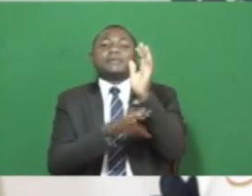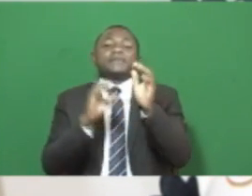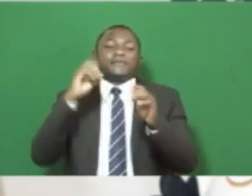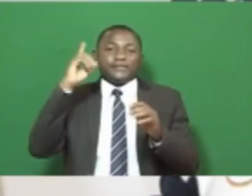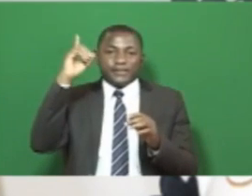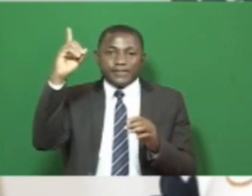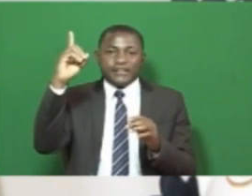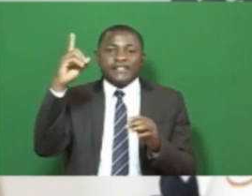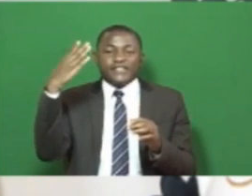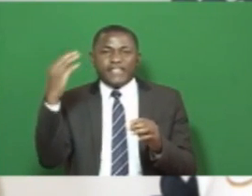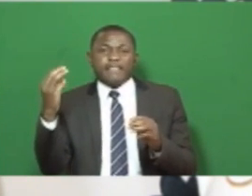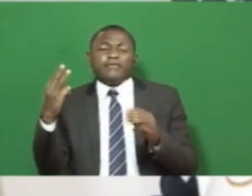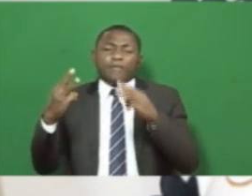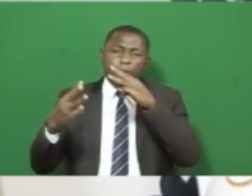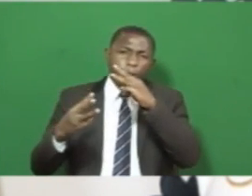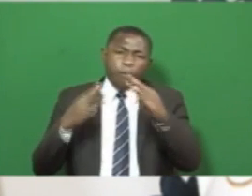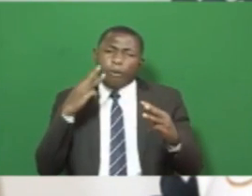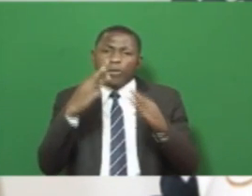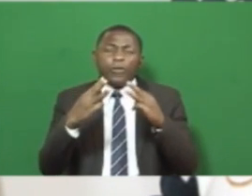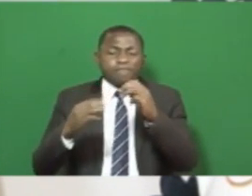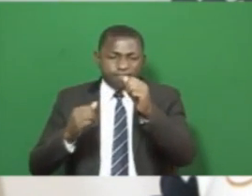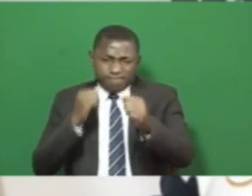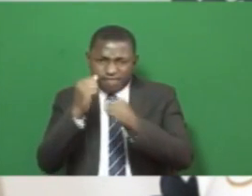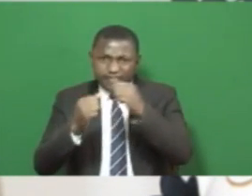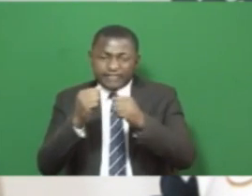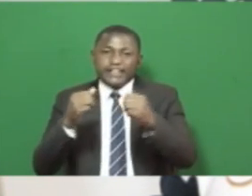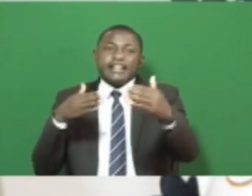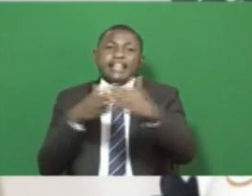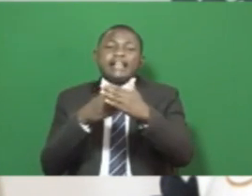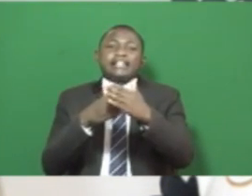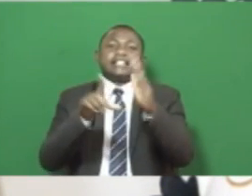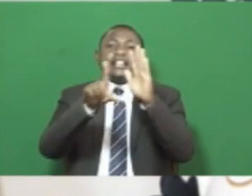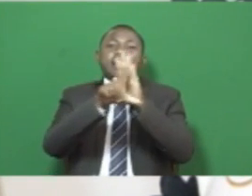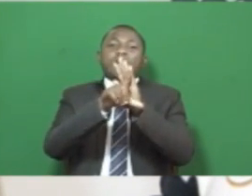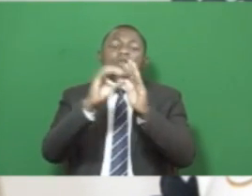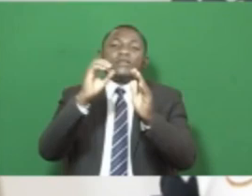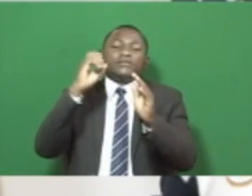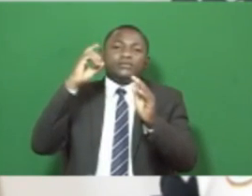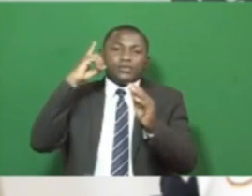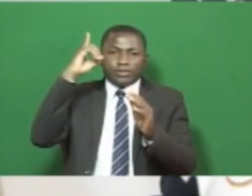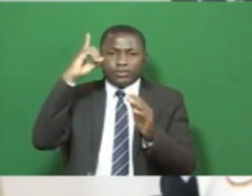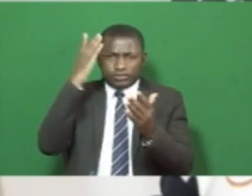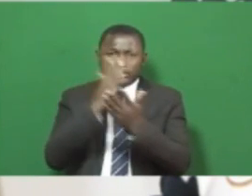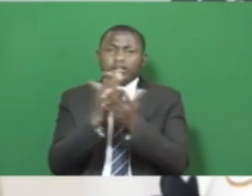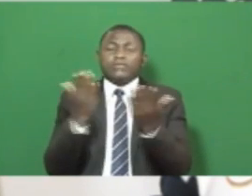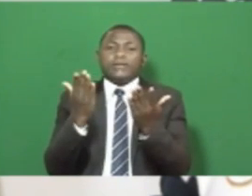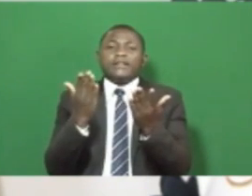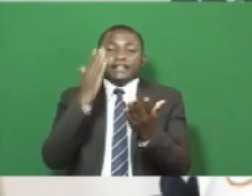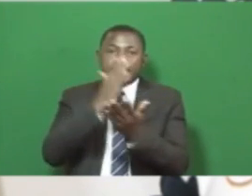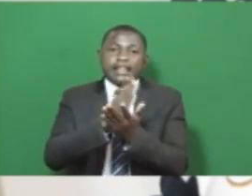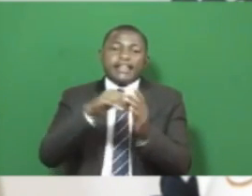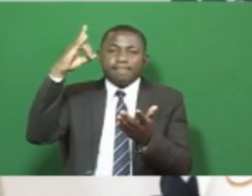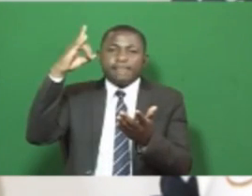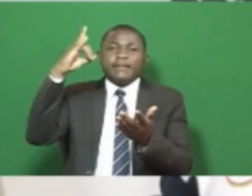iripo iri kurwiwa pamutemo wamwari hondo iyi haina kutangira pano pasi yakatangira